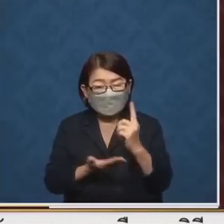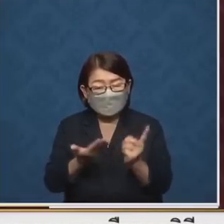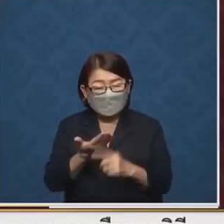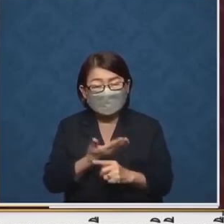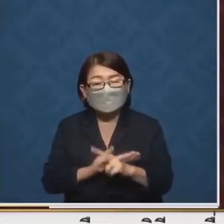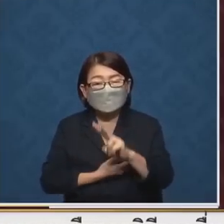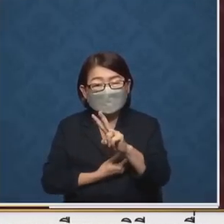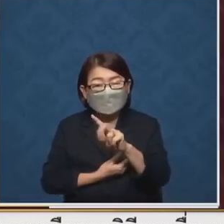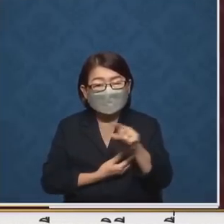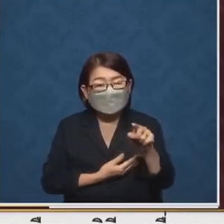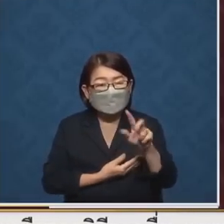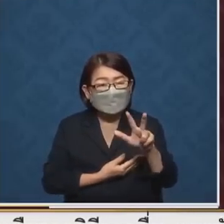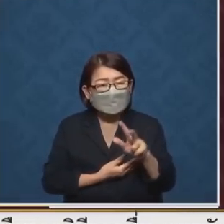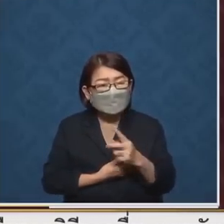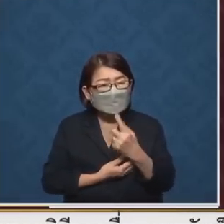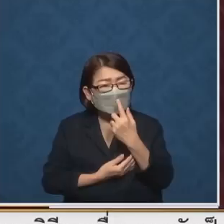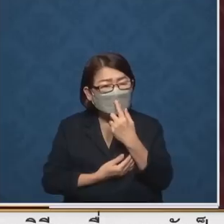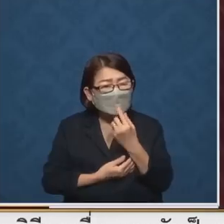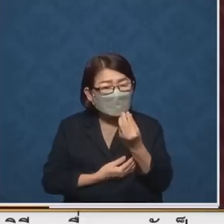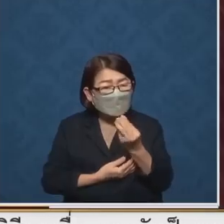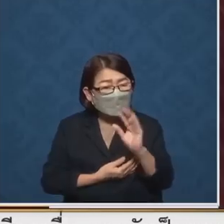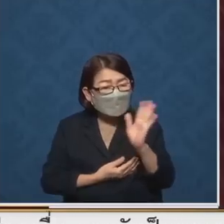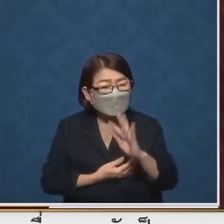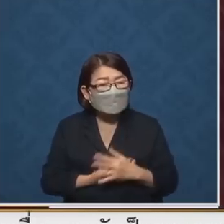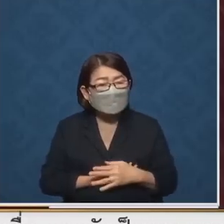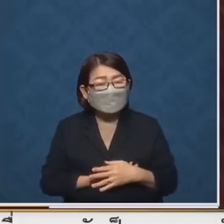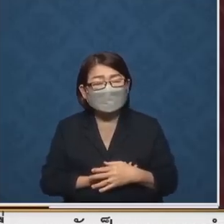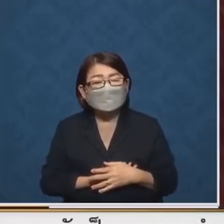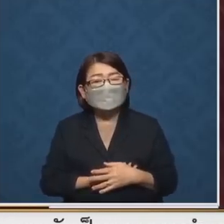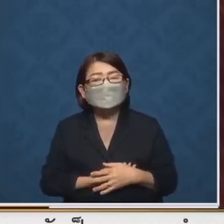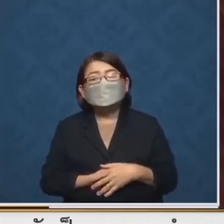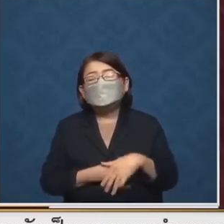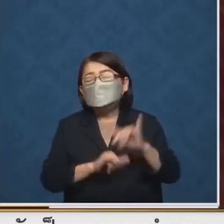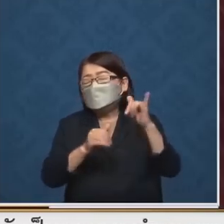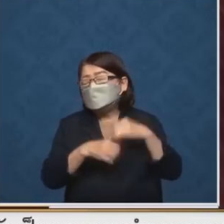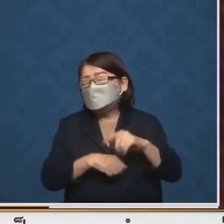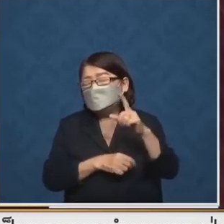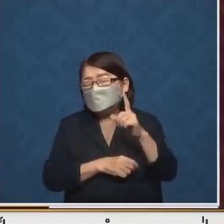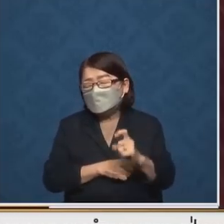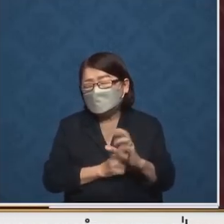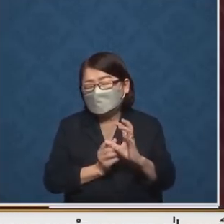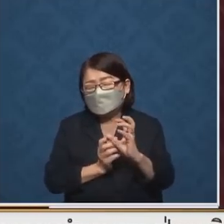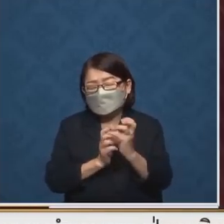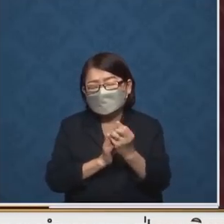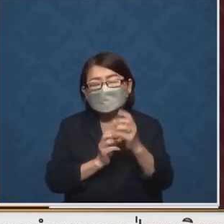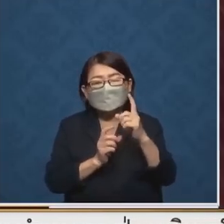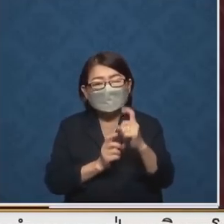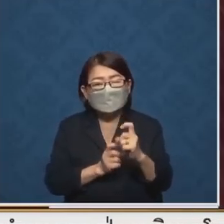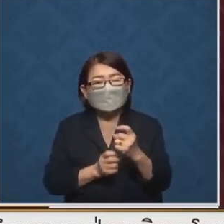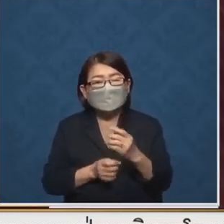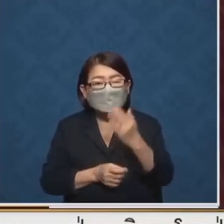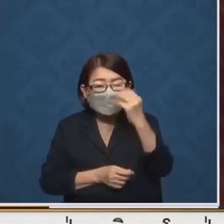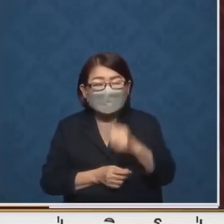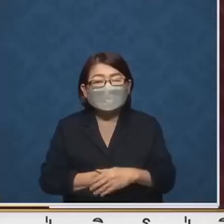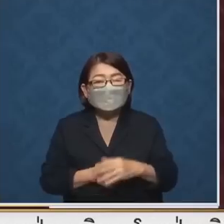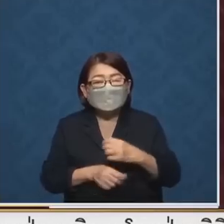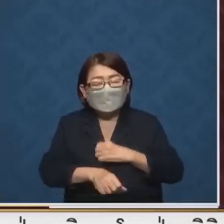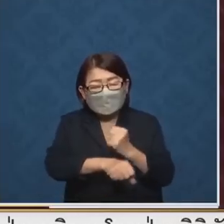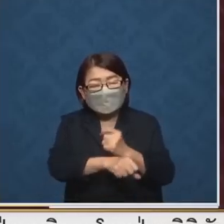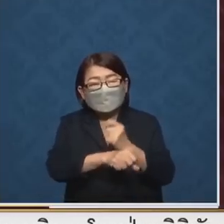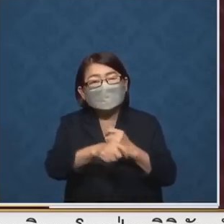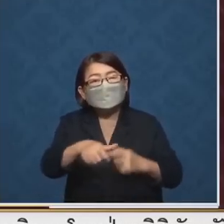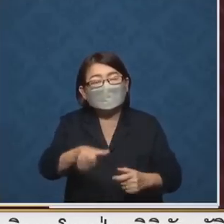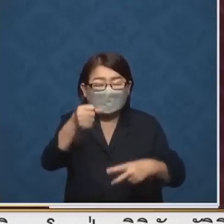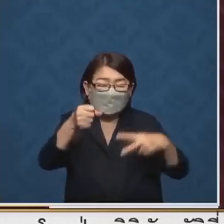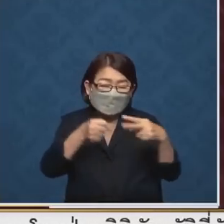ดูอย่าเข้ใจผิวเปน Linchy นะครัเขารำยายปลอยใหเน้าคาต้นนะครเพราะข้าเกี่ยบไม่คุ้มใชครรำยาย